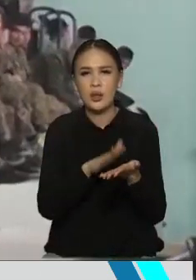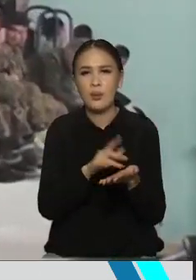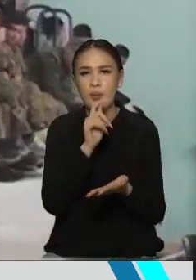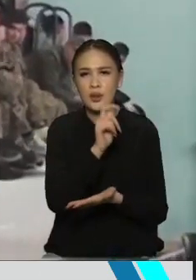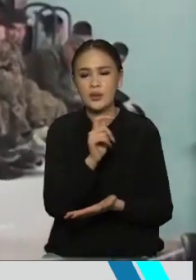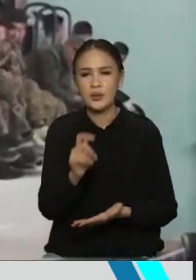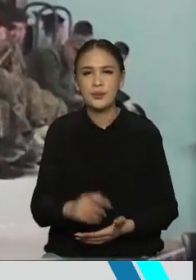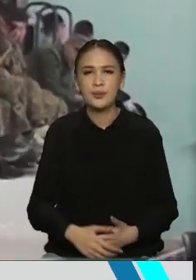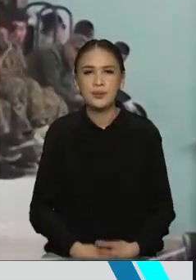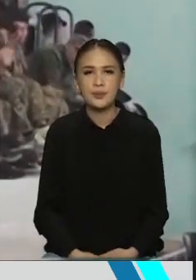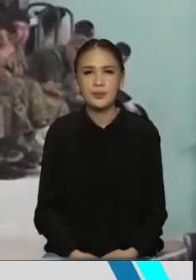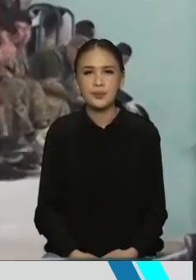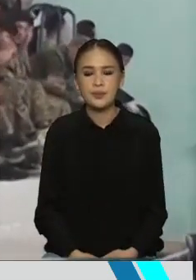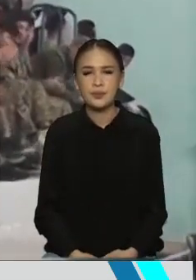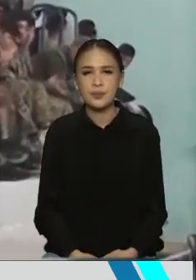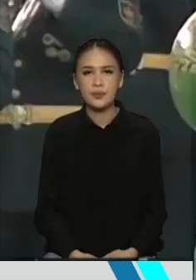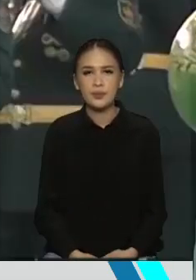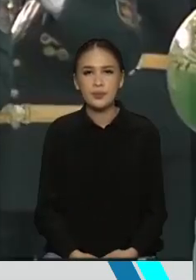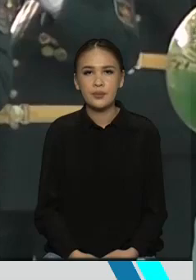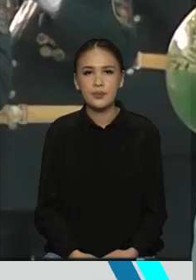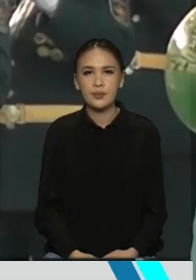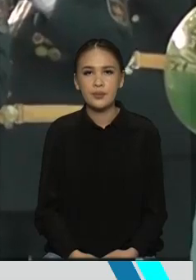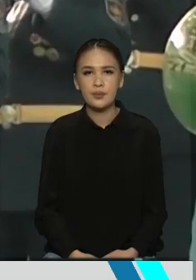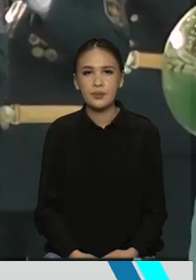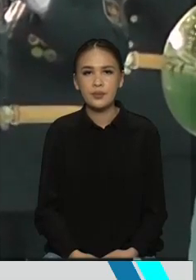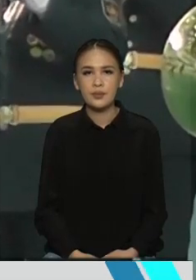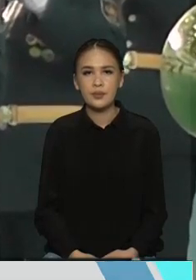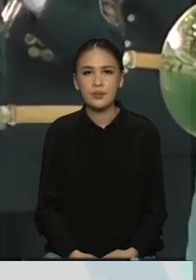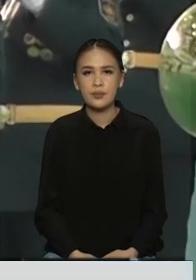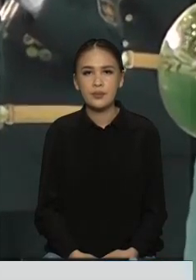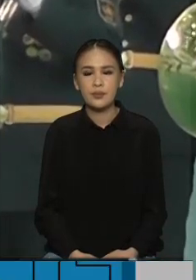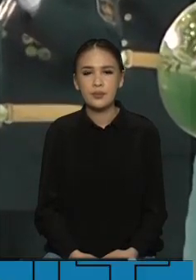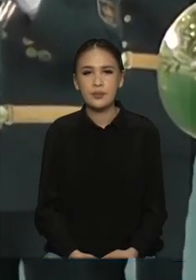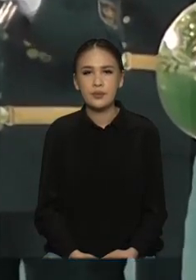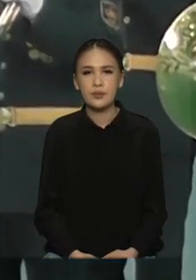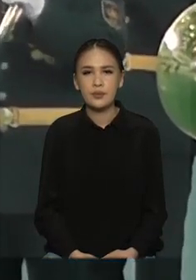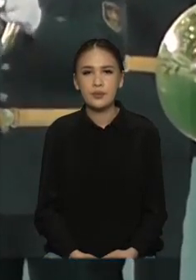берілді. Динара Ерболқызы, Жібек жолы, Абай облысы, Семей.